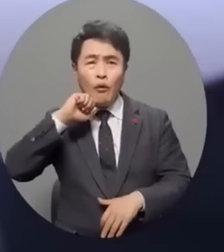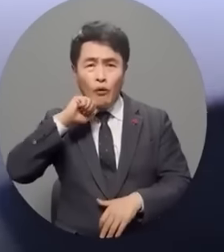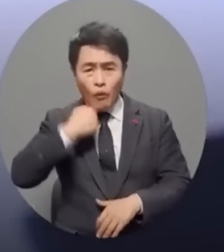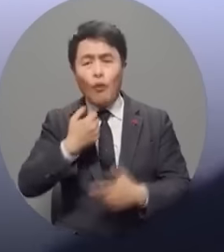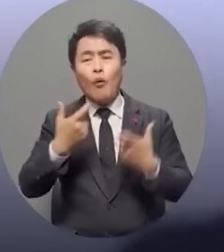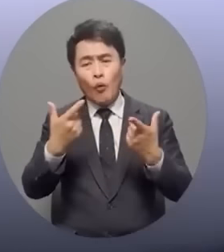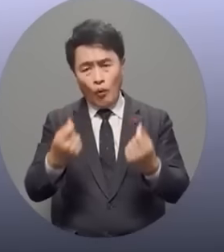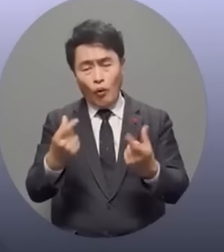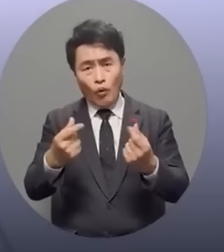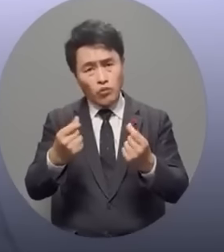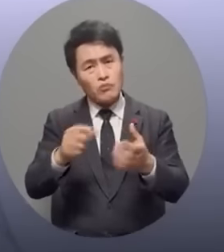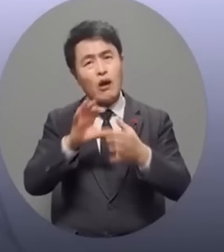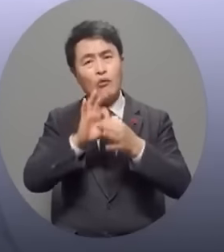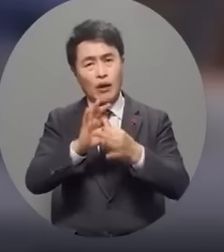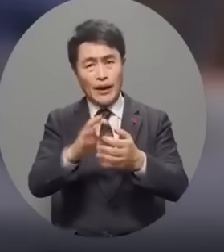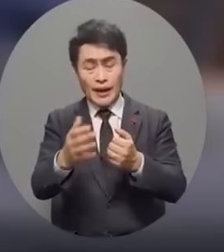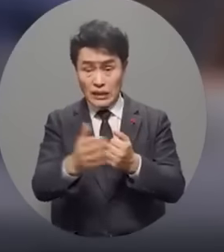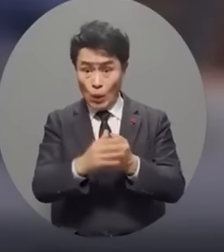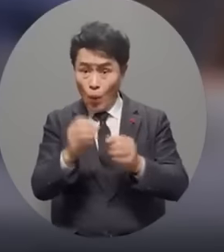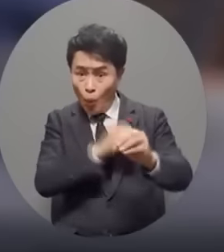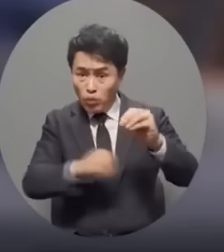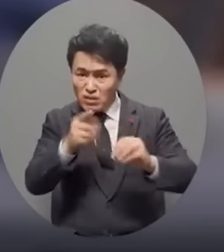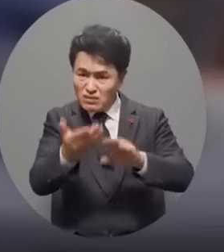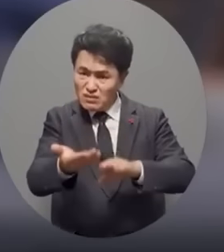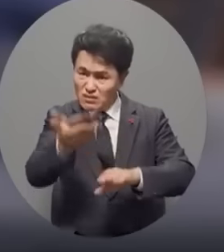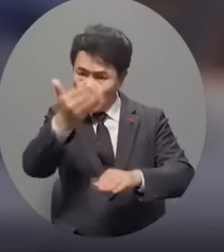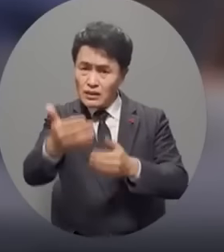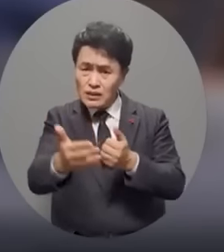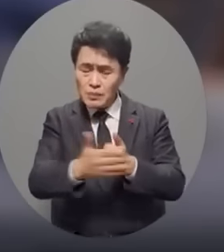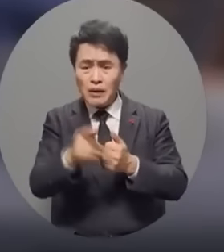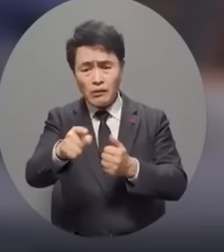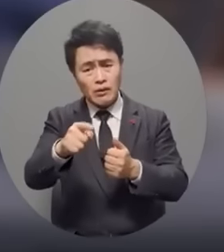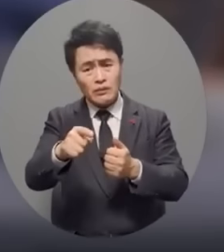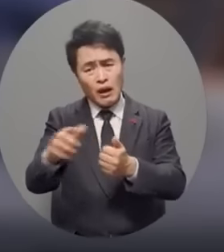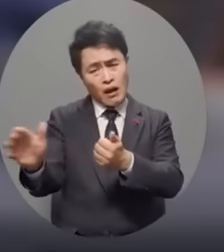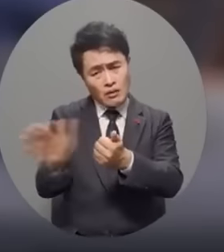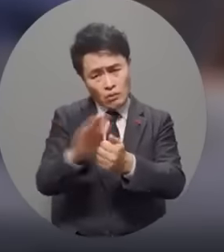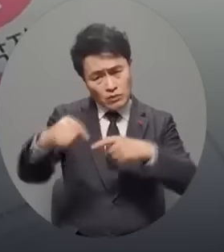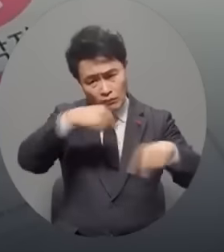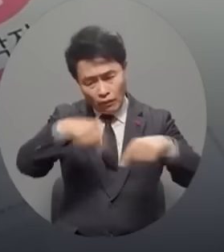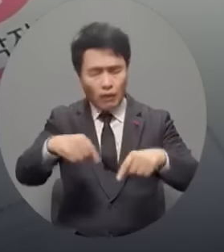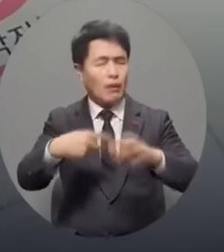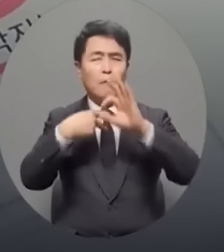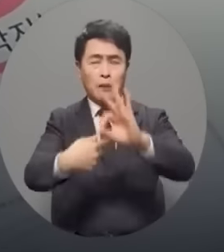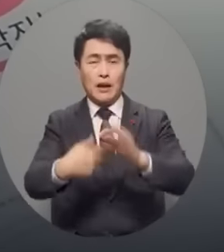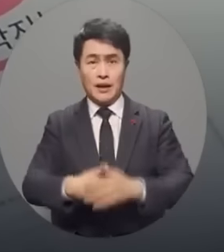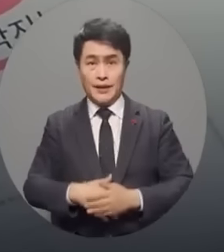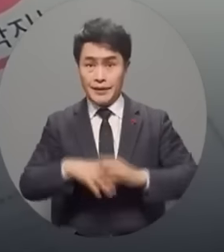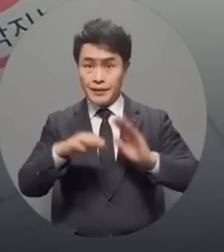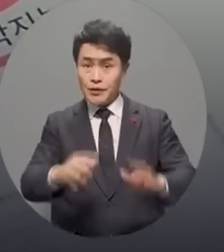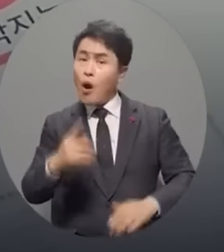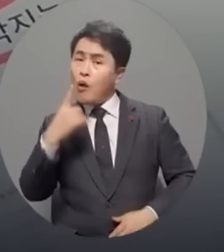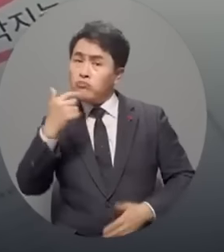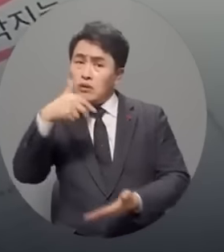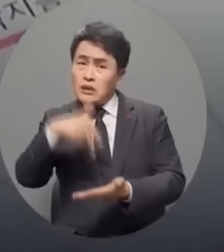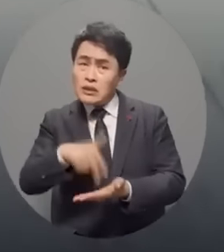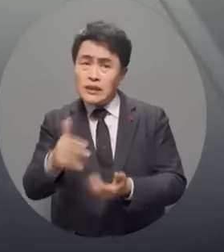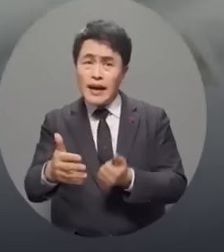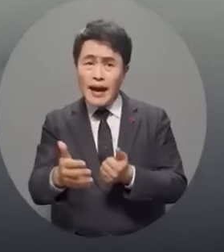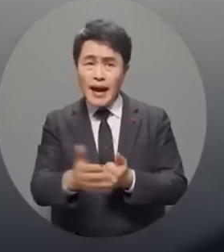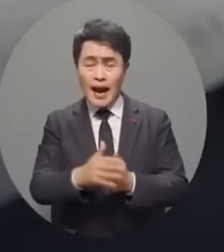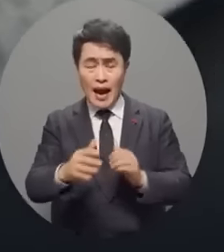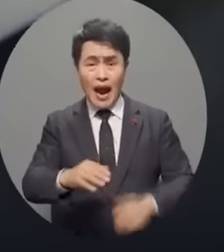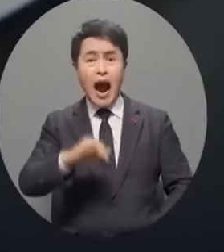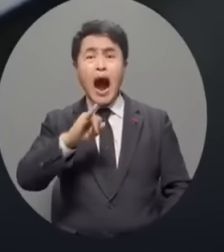어려움의 수준이고 오히려 그 이상일 수도 있는데 대책은 거의 전무한 실정입니다. 그래서 부모들 사이에선